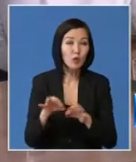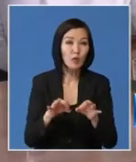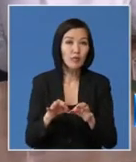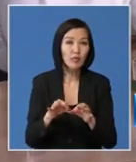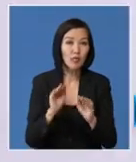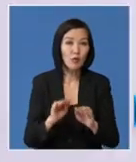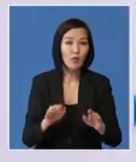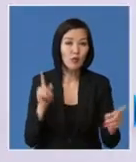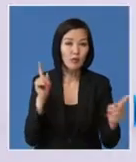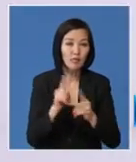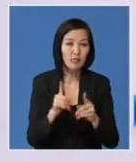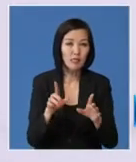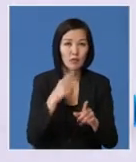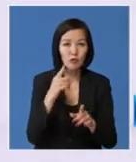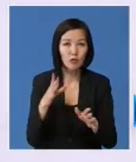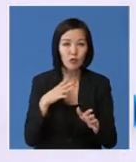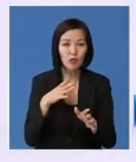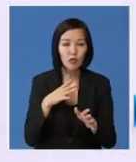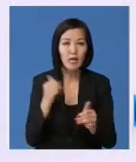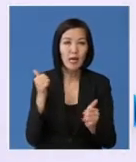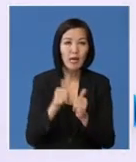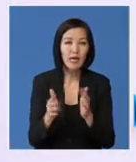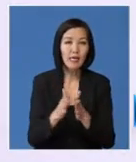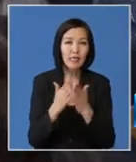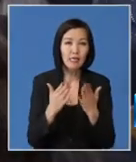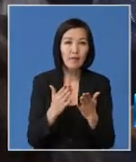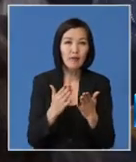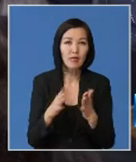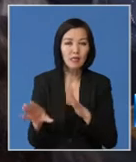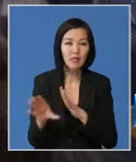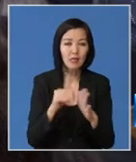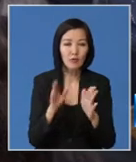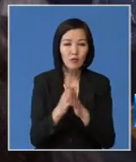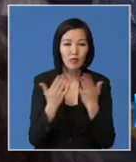түсіндірді. Басылып шығатын әр кітапқа жеке-жеке тоқталып таңдаулы деген туындыларды таныстырды.